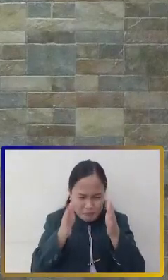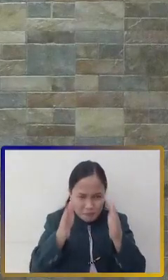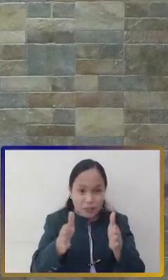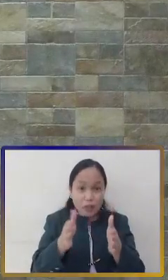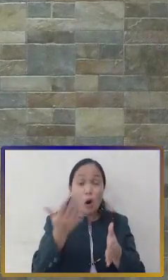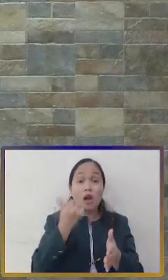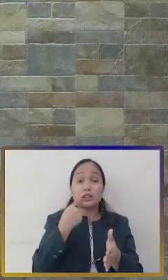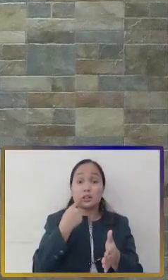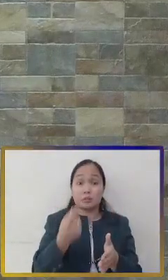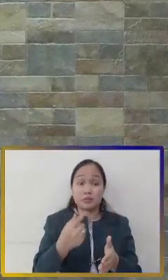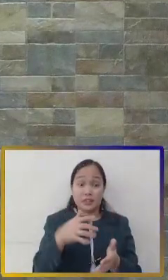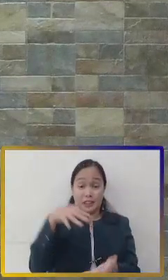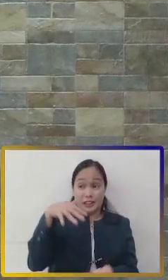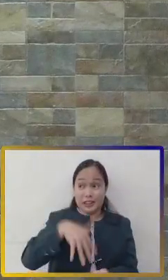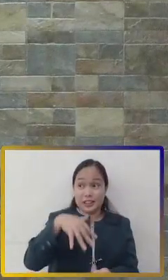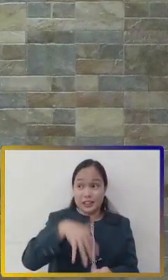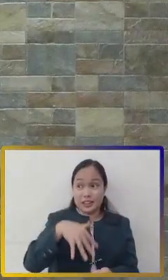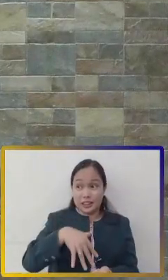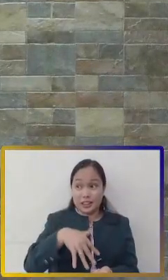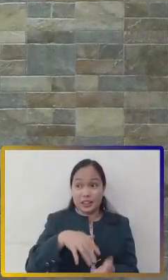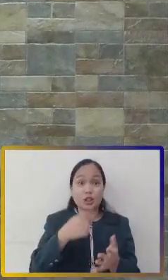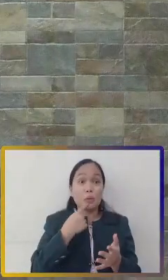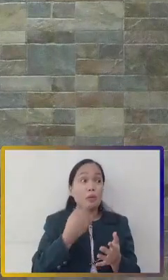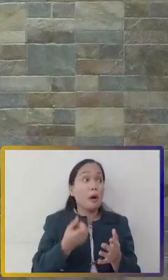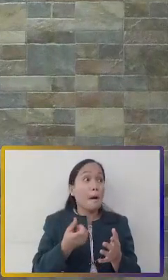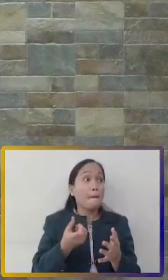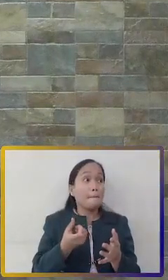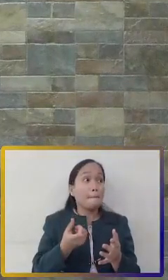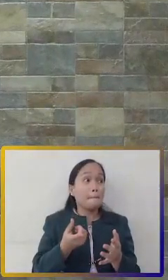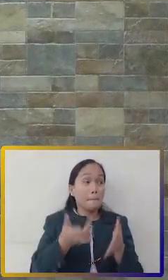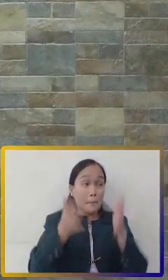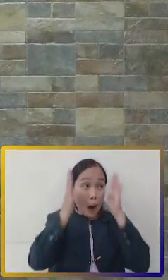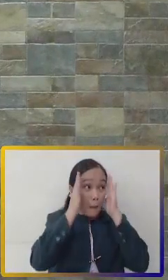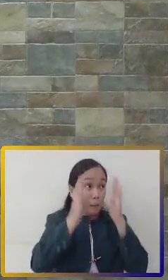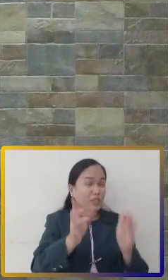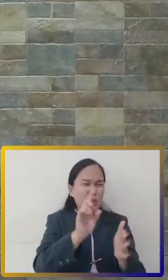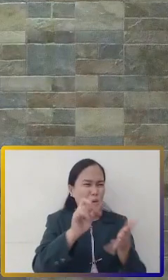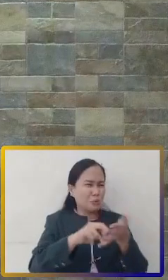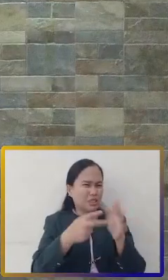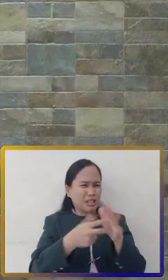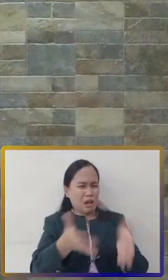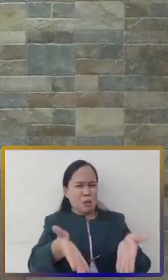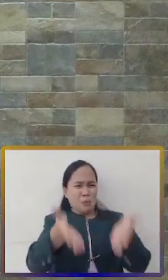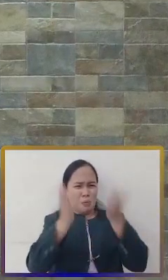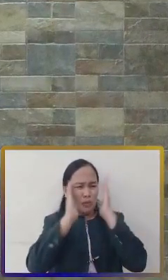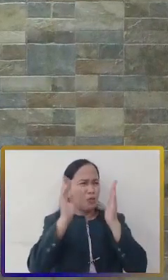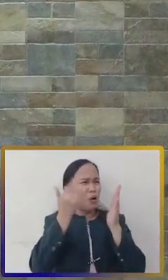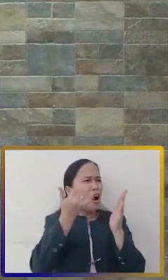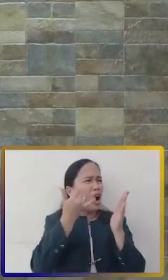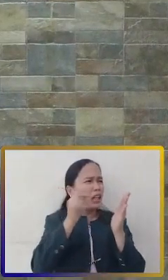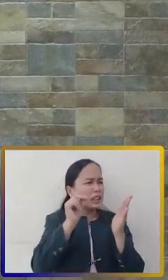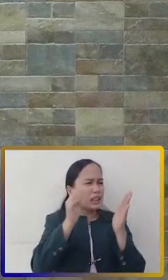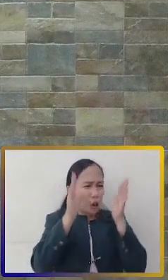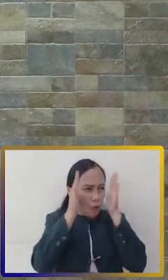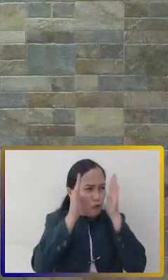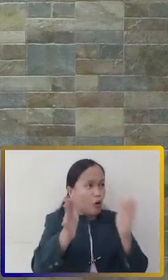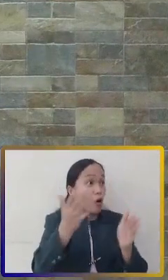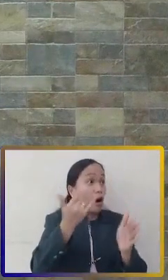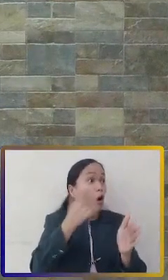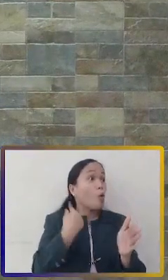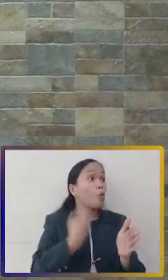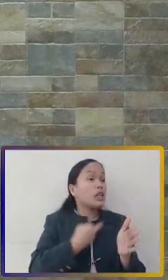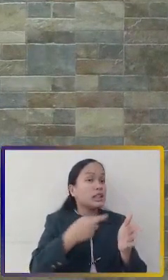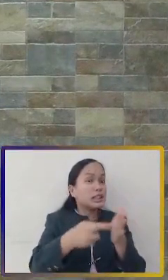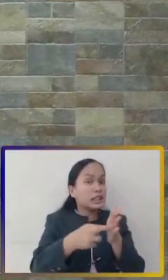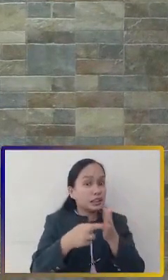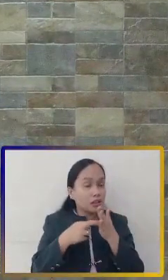to study, pag pinag-usapan po natin yung paying attention, by paying attention, mga kapatid, we are required